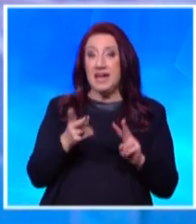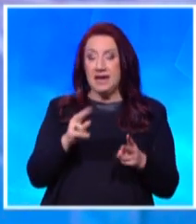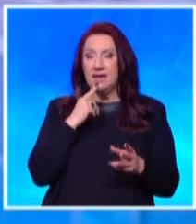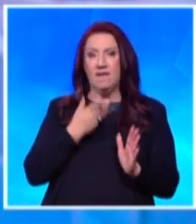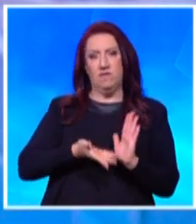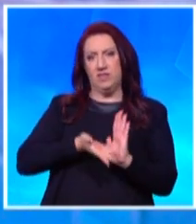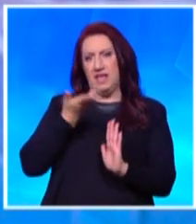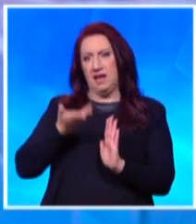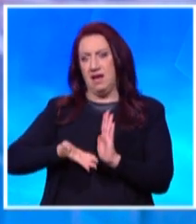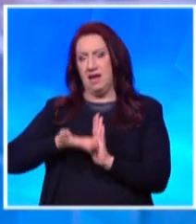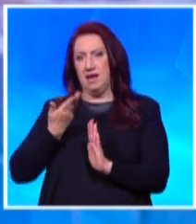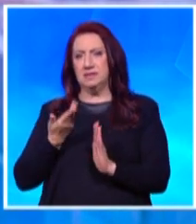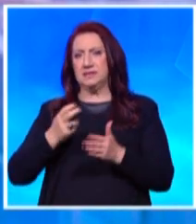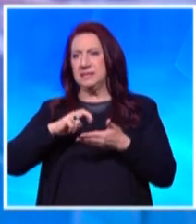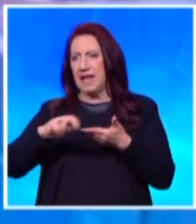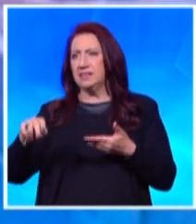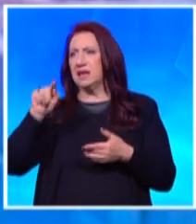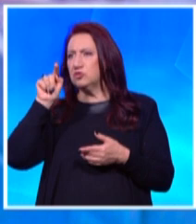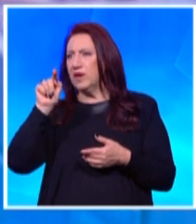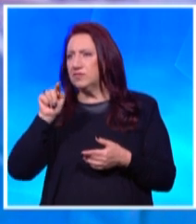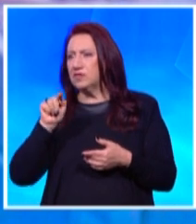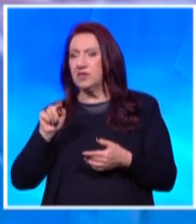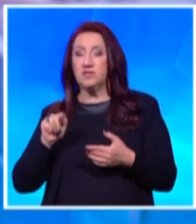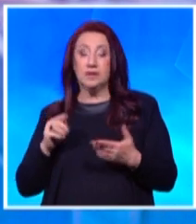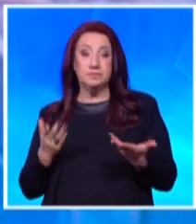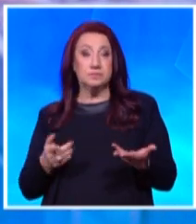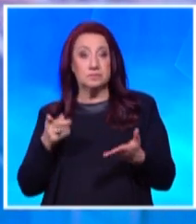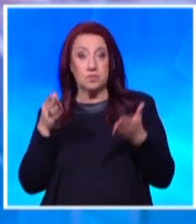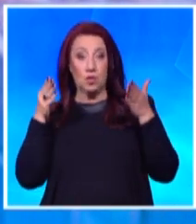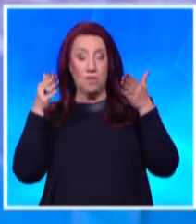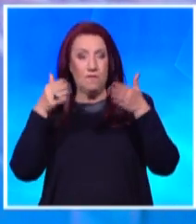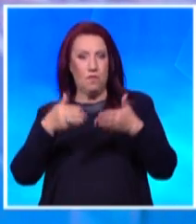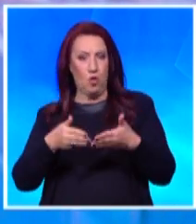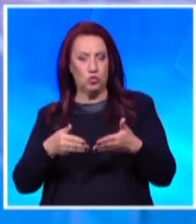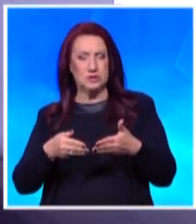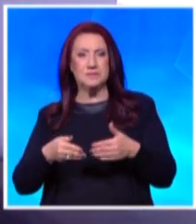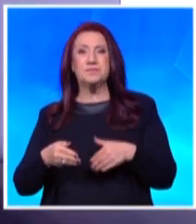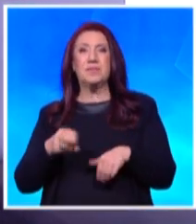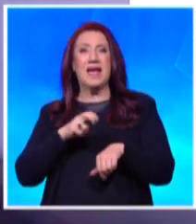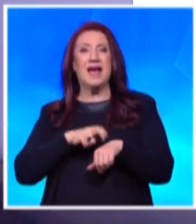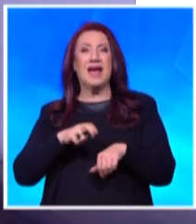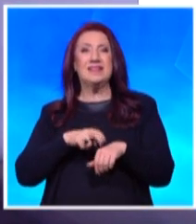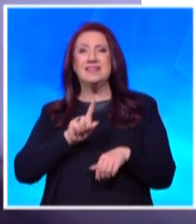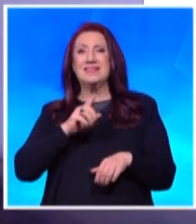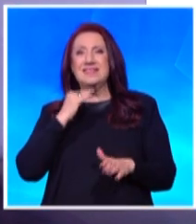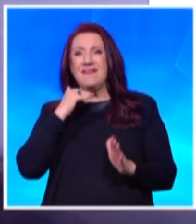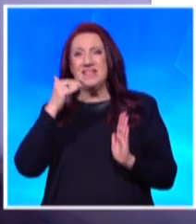с вас. А този фокус върху дефицита от 3%, какво ако не е 3%? Какво ако е